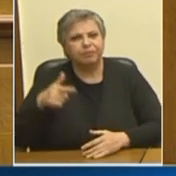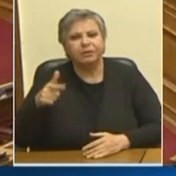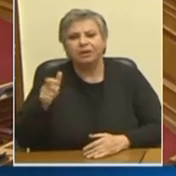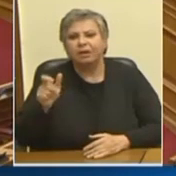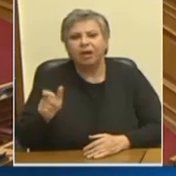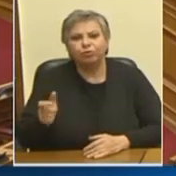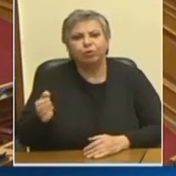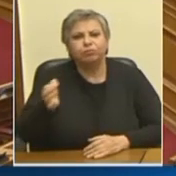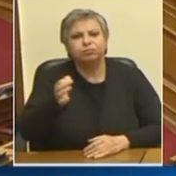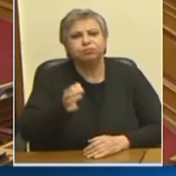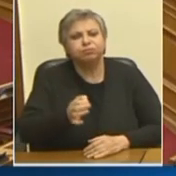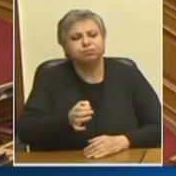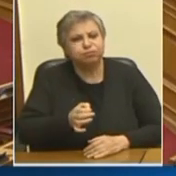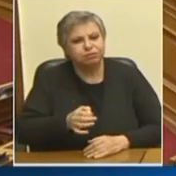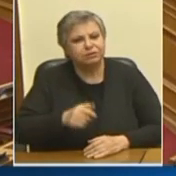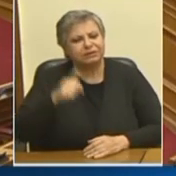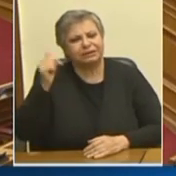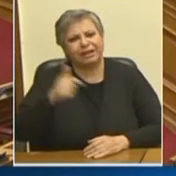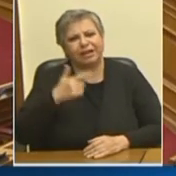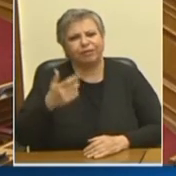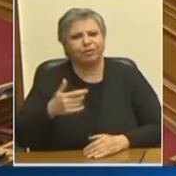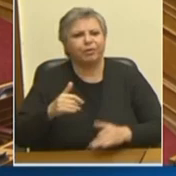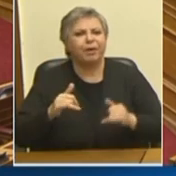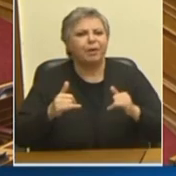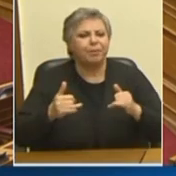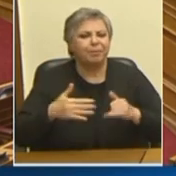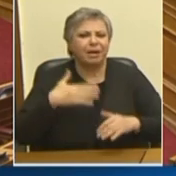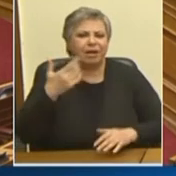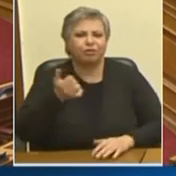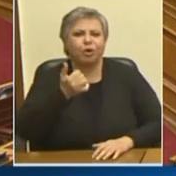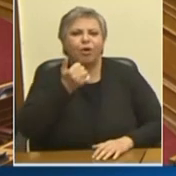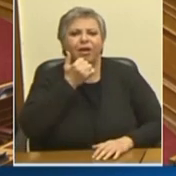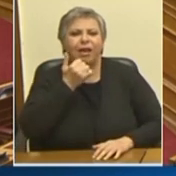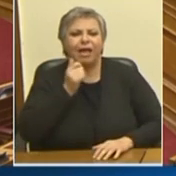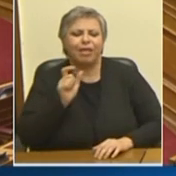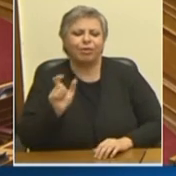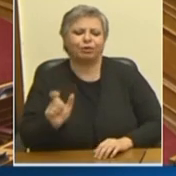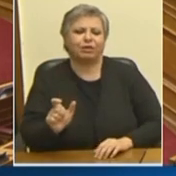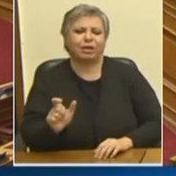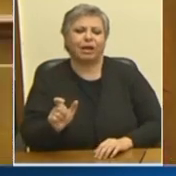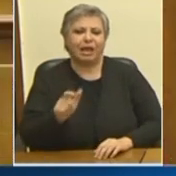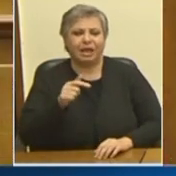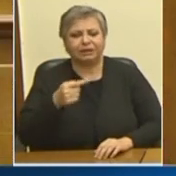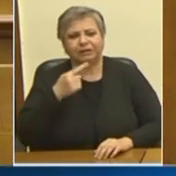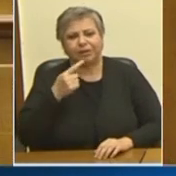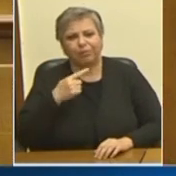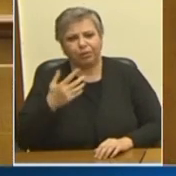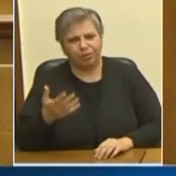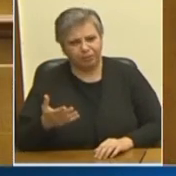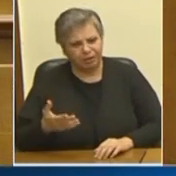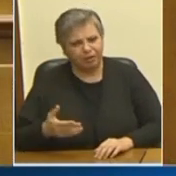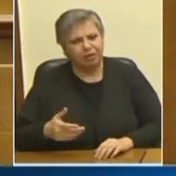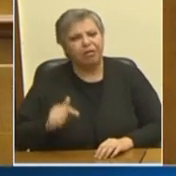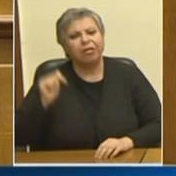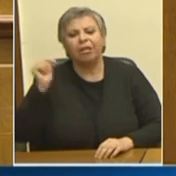Έγινε. Να μην κάνουμε διάλογο, αλλά, αν έχετε την καλοσύνη. Κύριε Πρόεδρε, συνεχίστε. Του κέντρου είναι η οικογένεια, δεν είναι. Συνεχίστε, κύριε Πρόεδρε. Έχουν προδώσει το